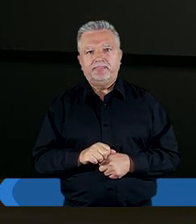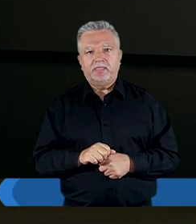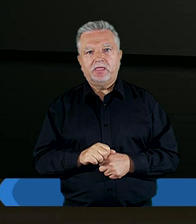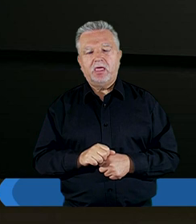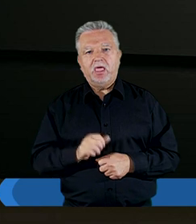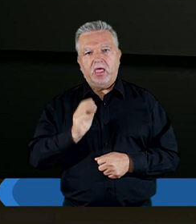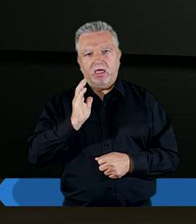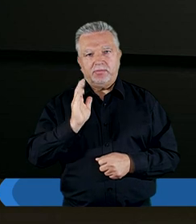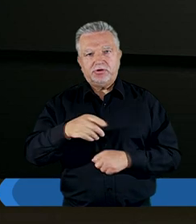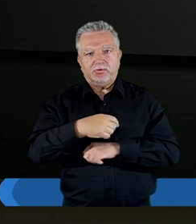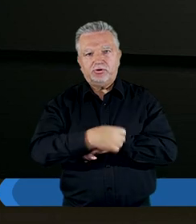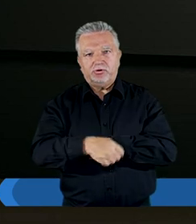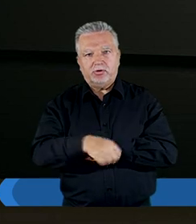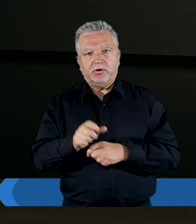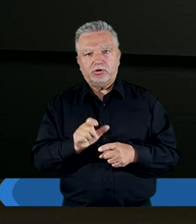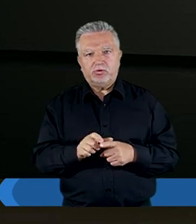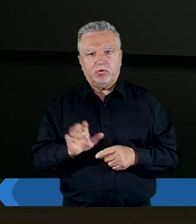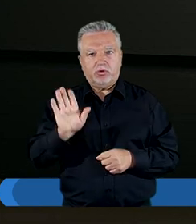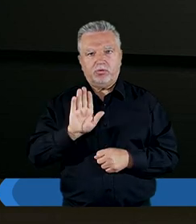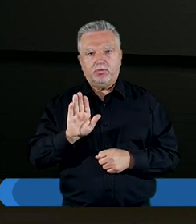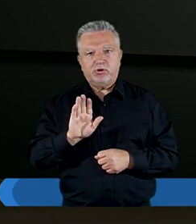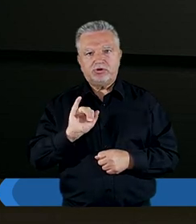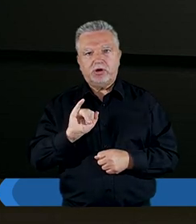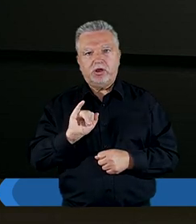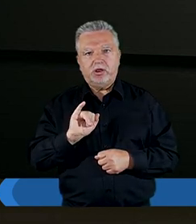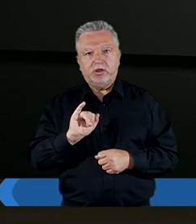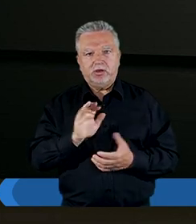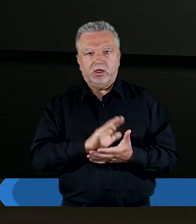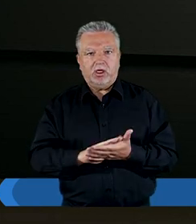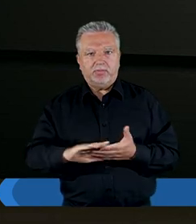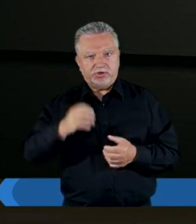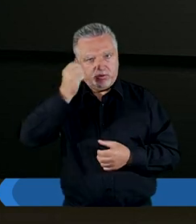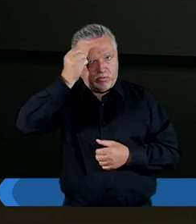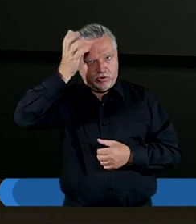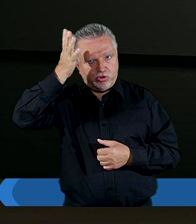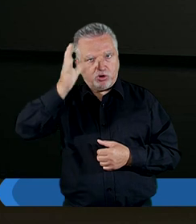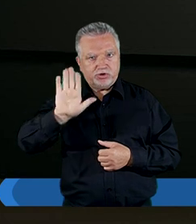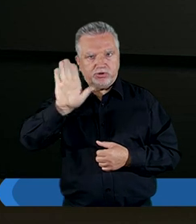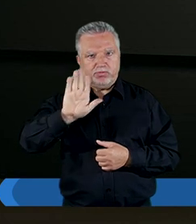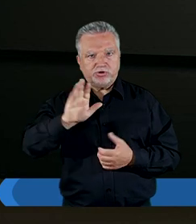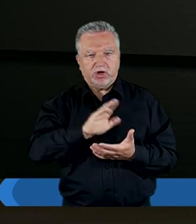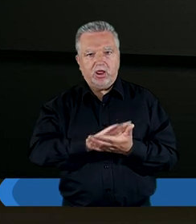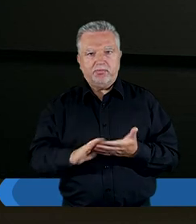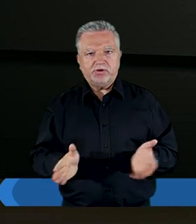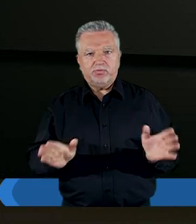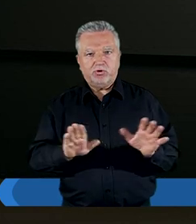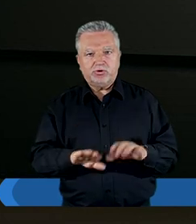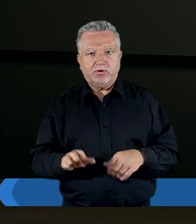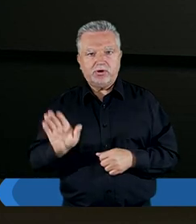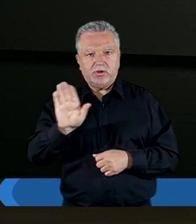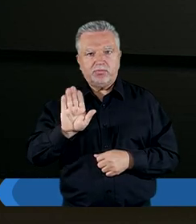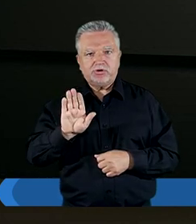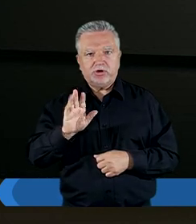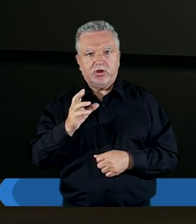Ponieważ będziemy studiować Słowo Boże i bez mądrości Bożej, bez błogosławieństwa